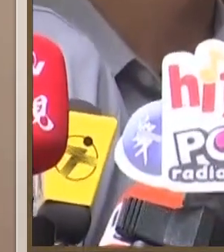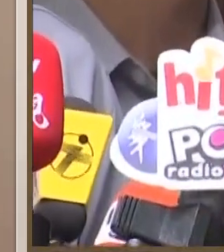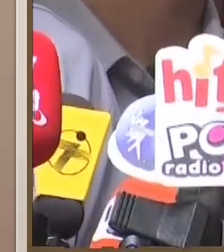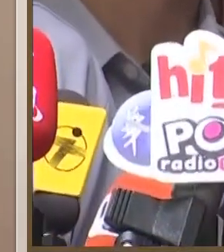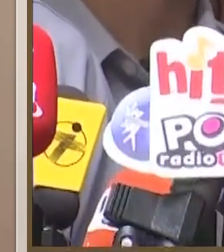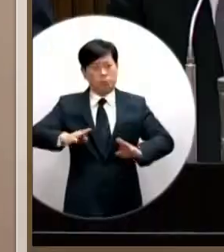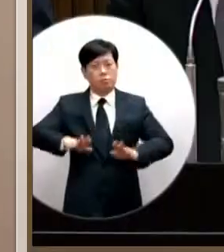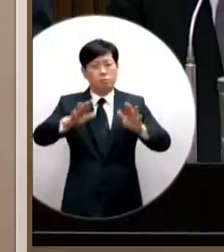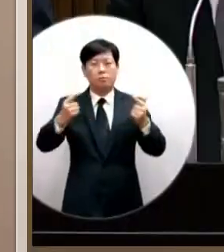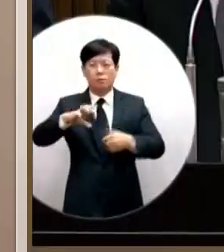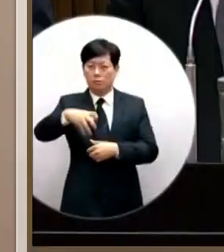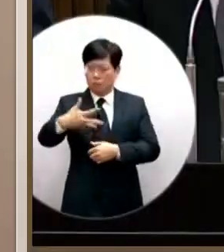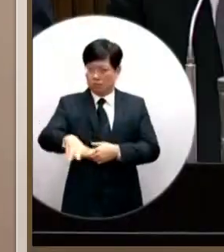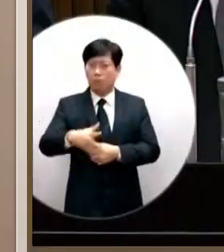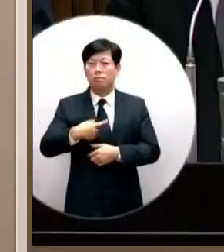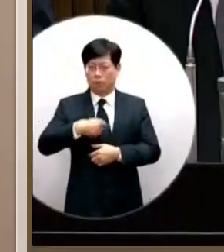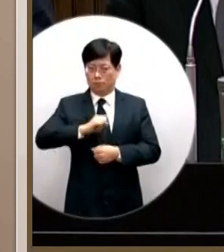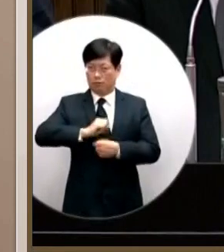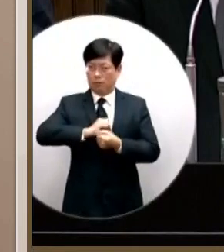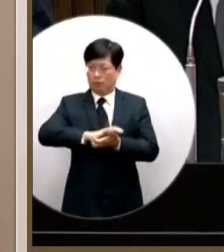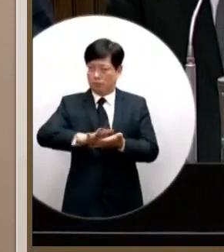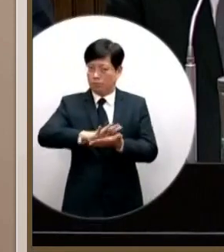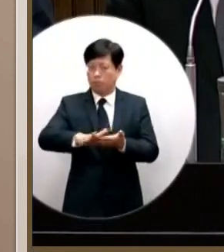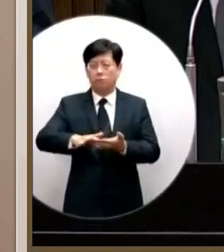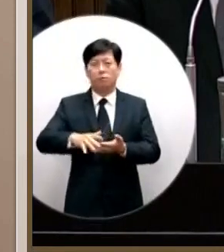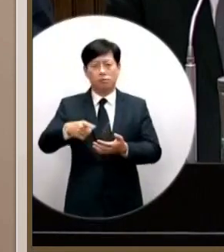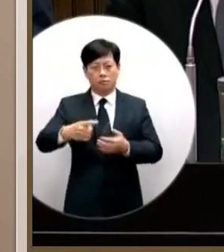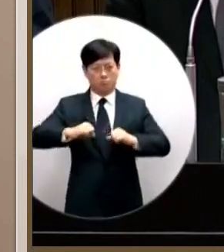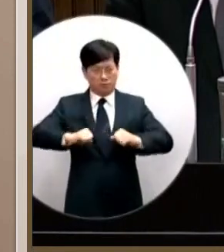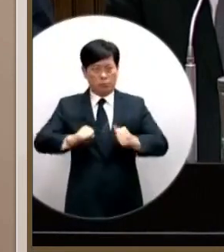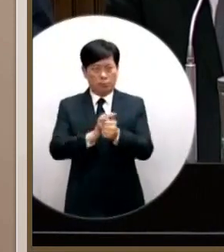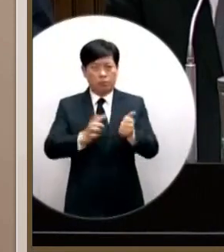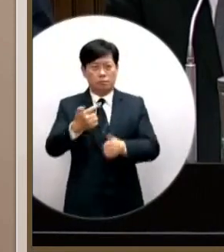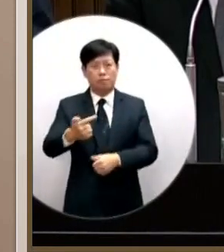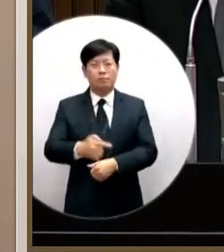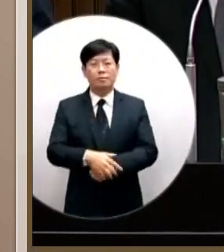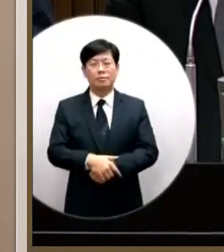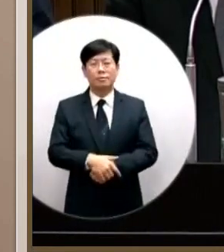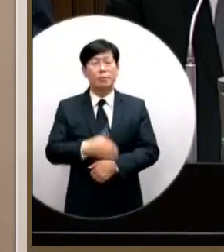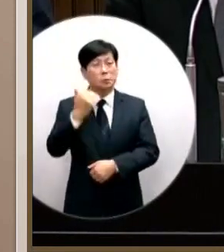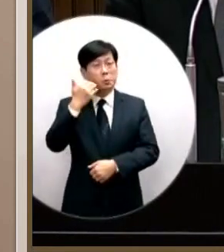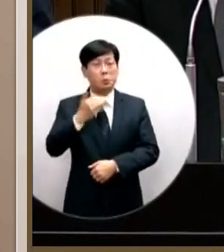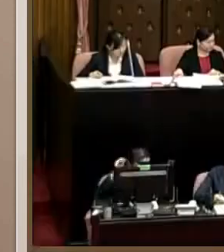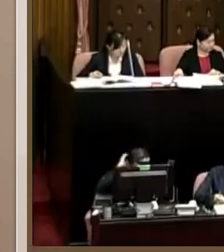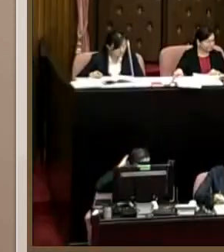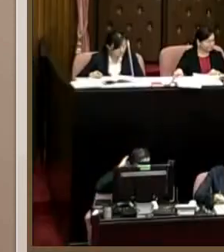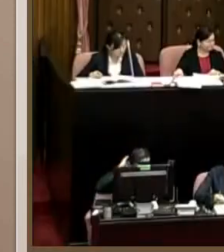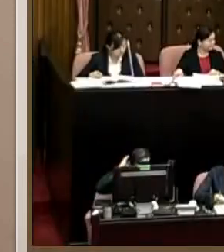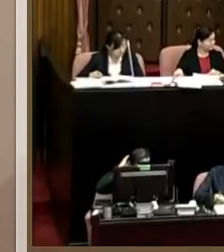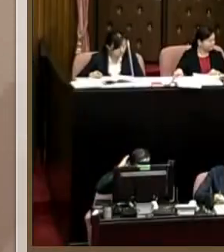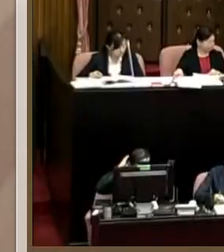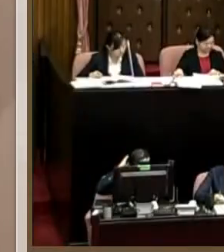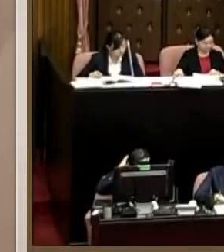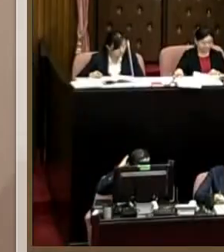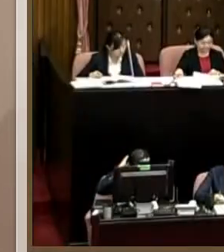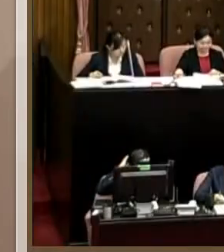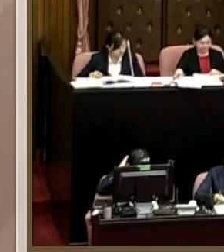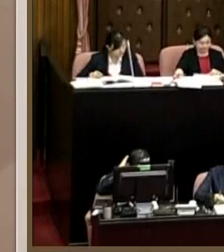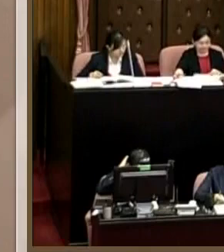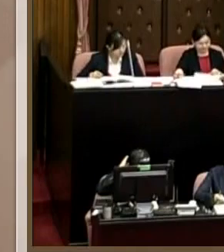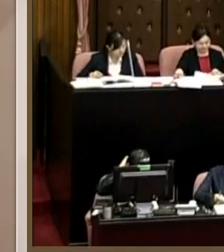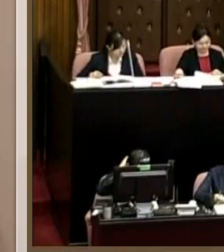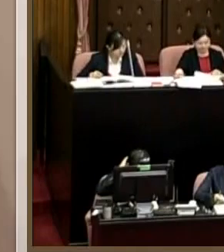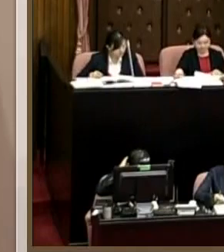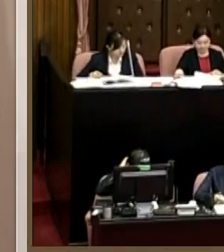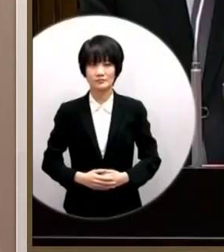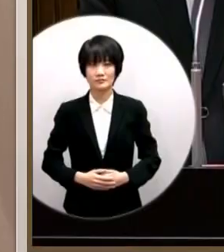如果再问他，他还是会坚持他这样的立场，哈。那很多人说啊，这不是总统职权吗？啊，你讲这个是不是干预到总统职权？我觉得